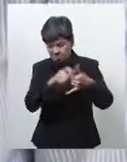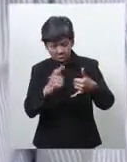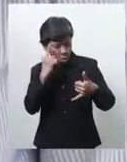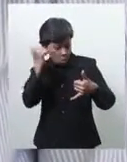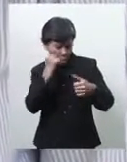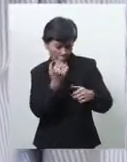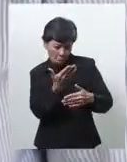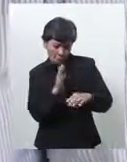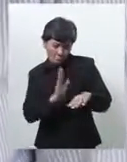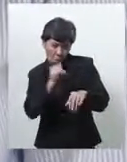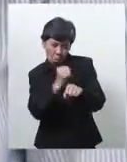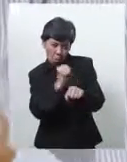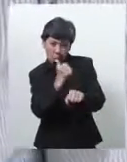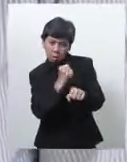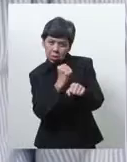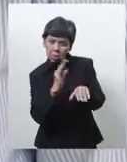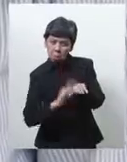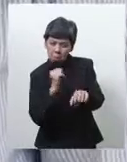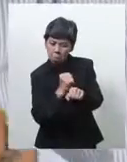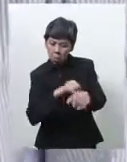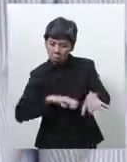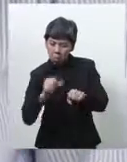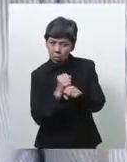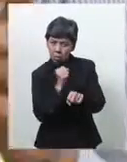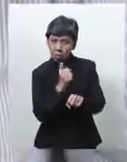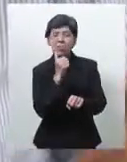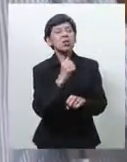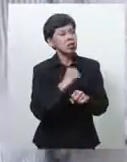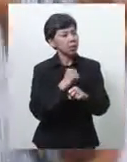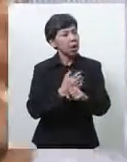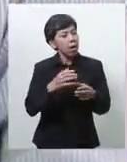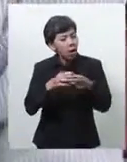ามองที่ศักยภาพของพี่ต้นที่ว่าพี่ต้นมีศักยภาพในการทำงานที่